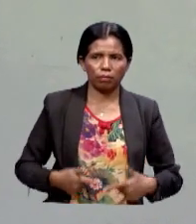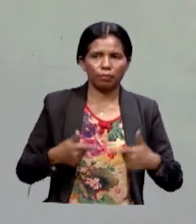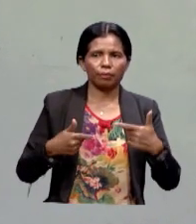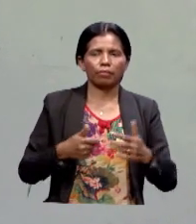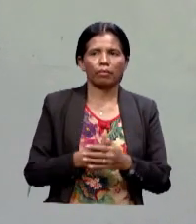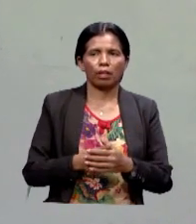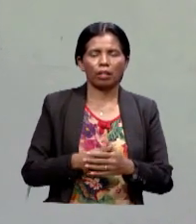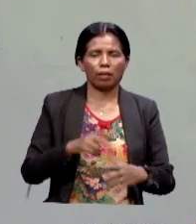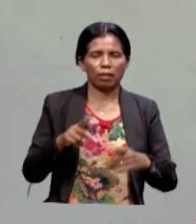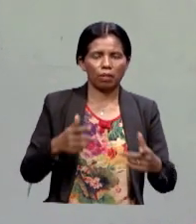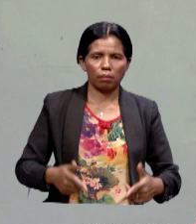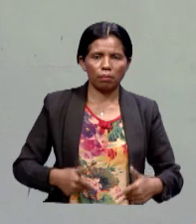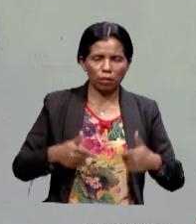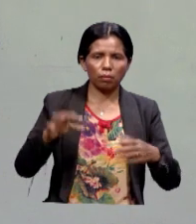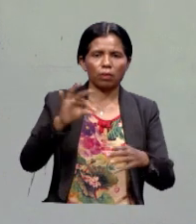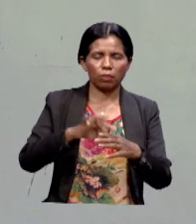Pop ni Moris mah hobi dia agrikultura dek.